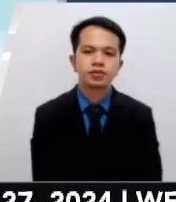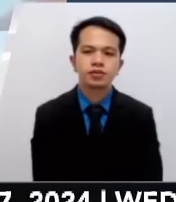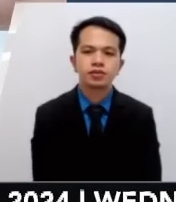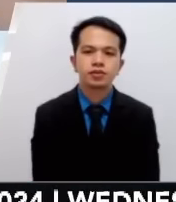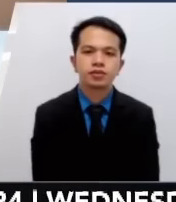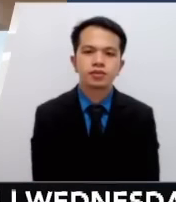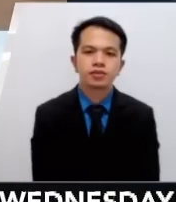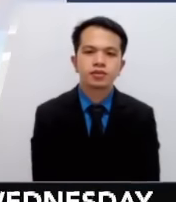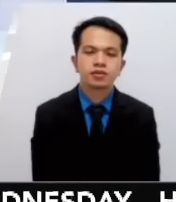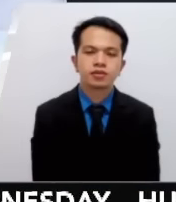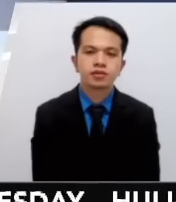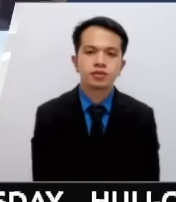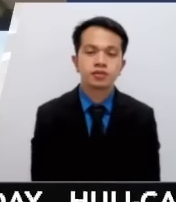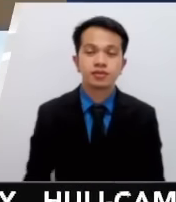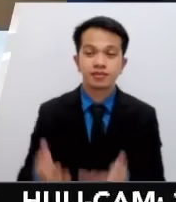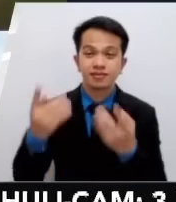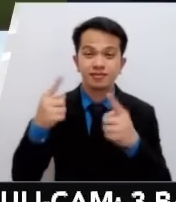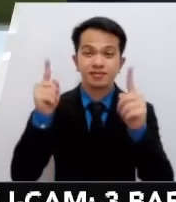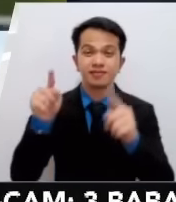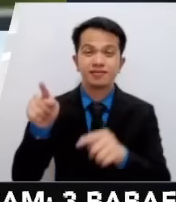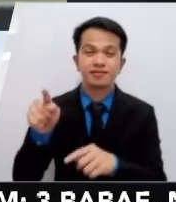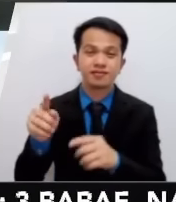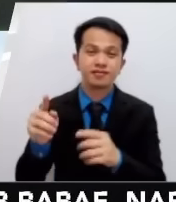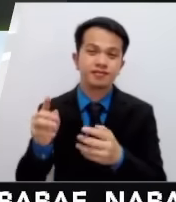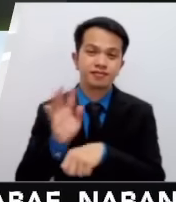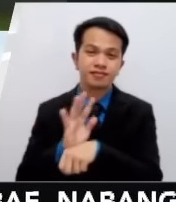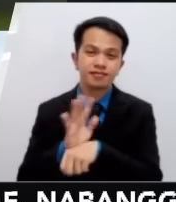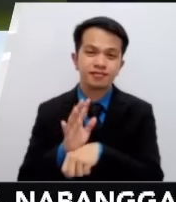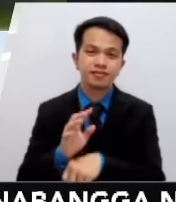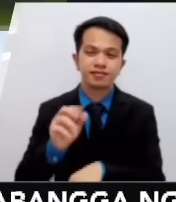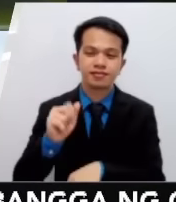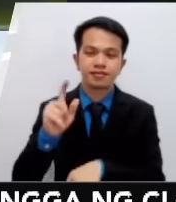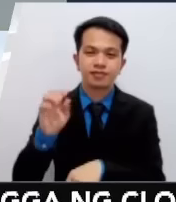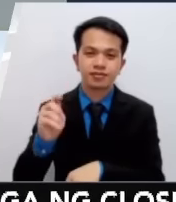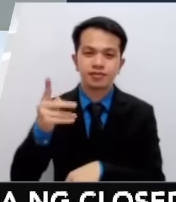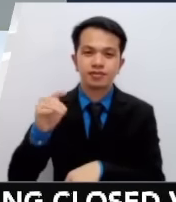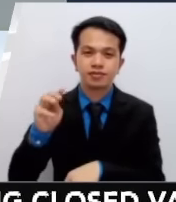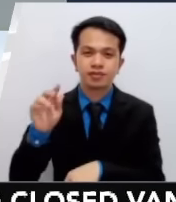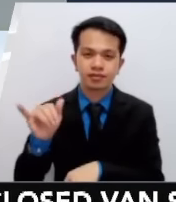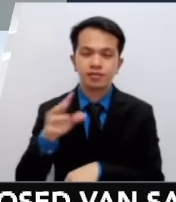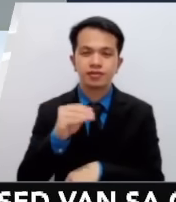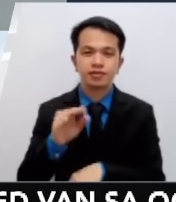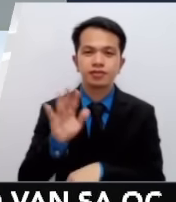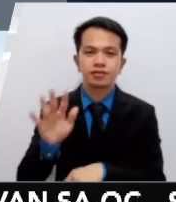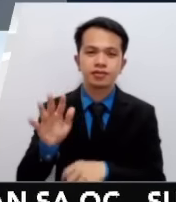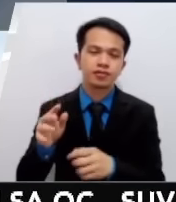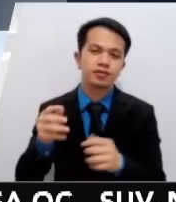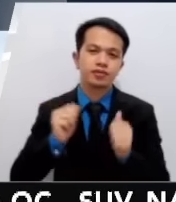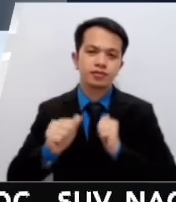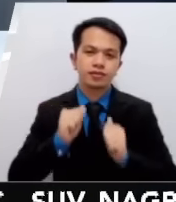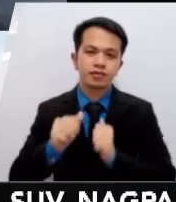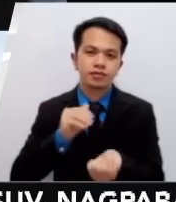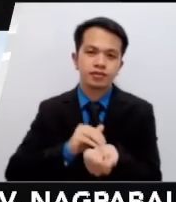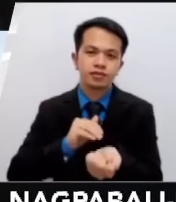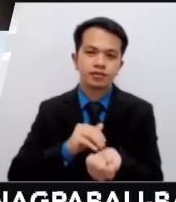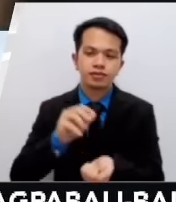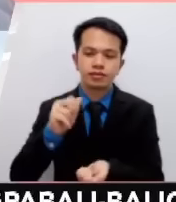After ng success ng GMA Afternoon Prime na Abot Kamay na Pangarap at ng kanyang pagganap bilang Doktora Annalyn